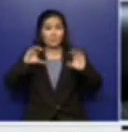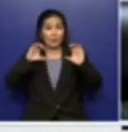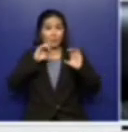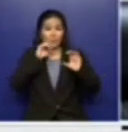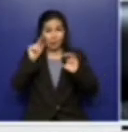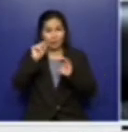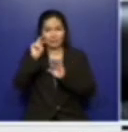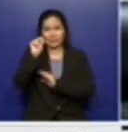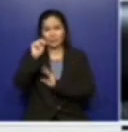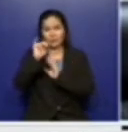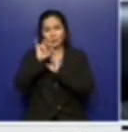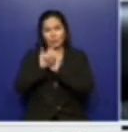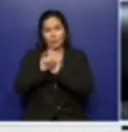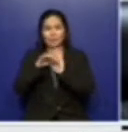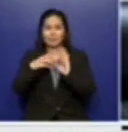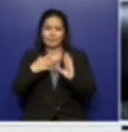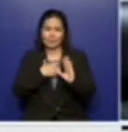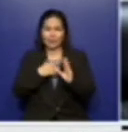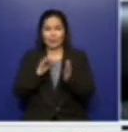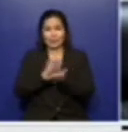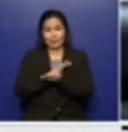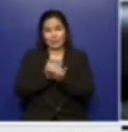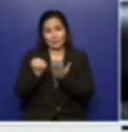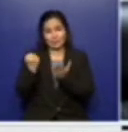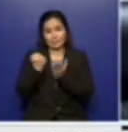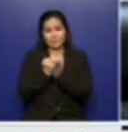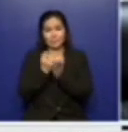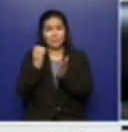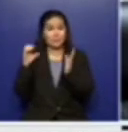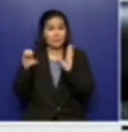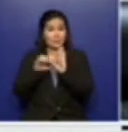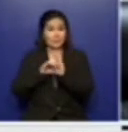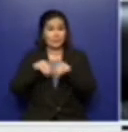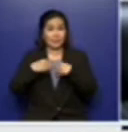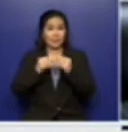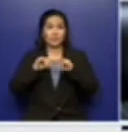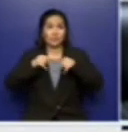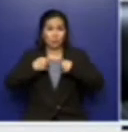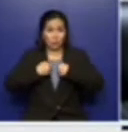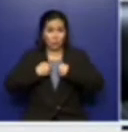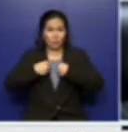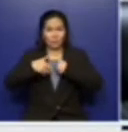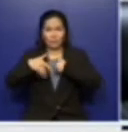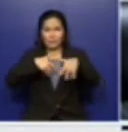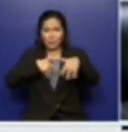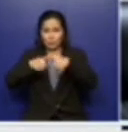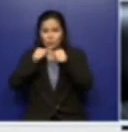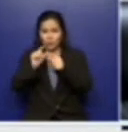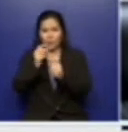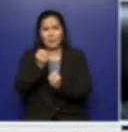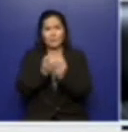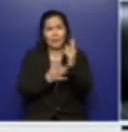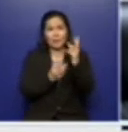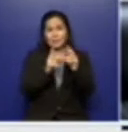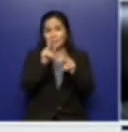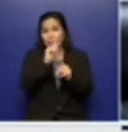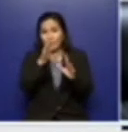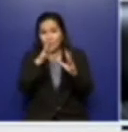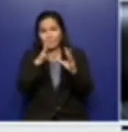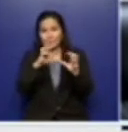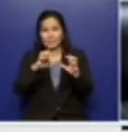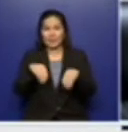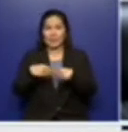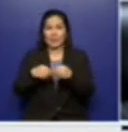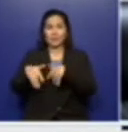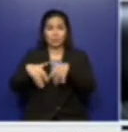ที่จะออกเอกสารสิทธิ์ให้แก่ชาวบ้านในป่าเสื่อมโทรมก็ประกาศพระราชกิจฎีกา